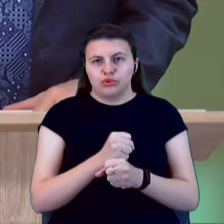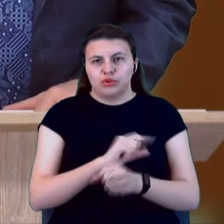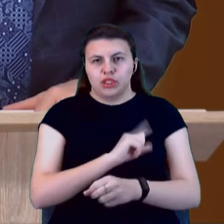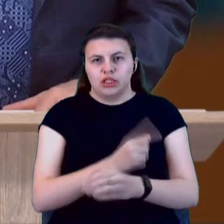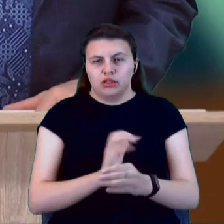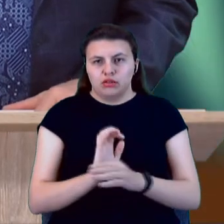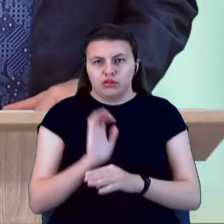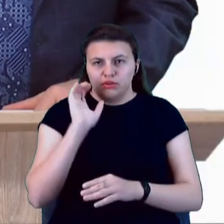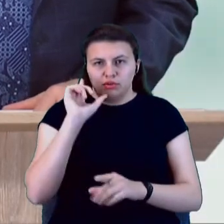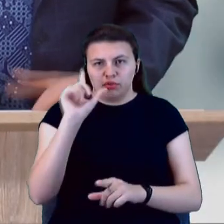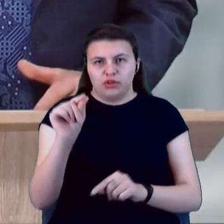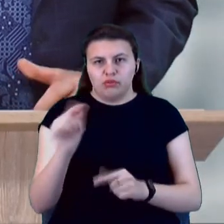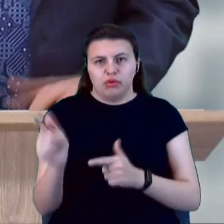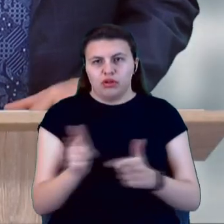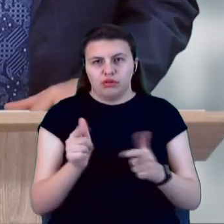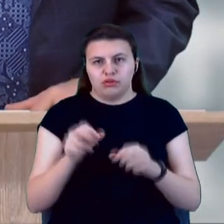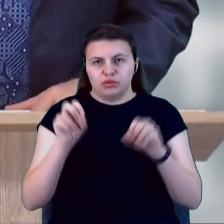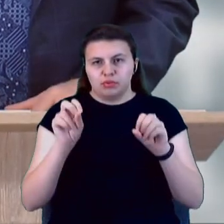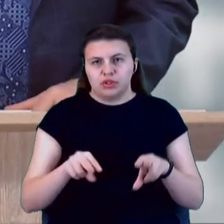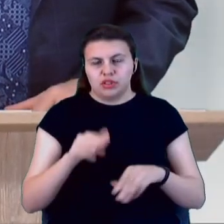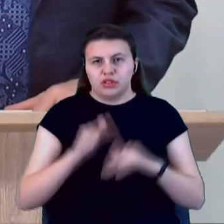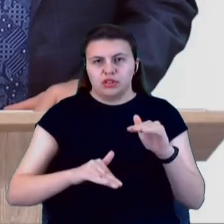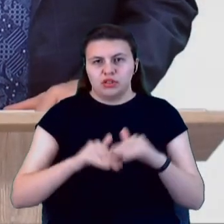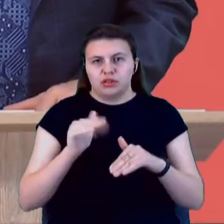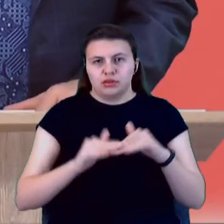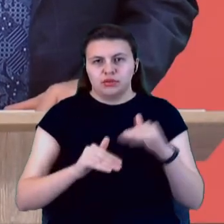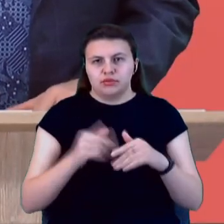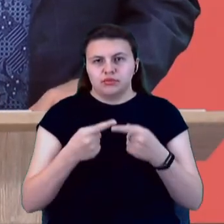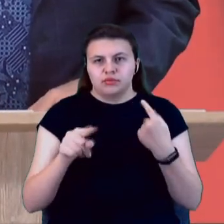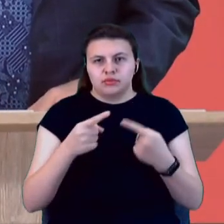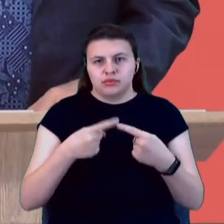подготовленных специалистов в другую страну.